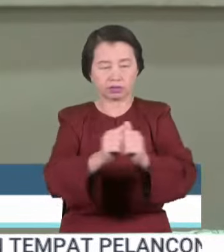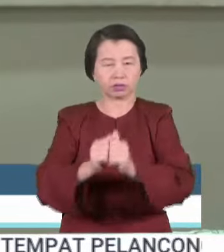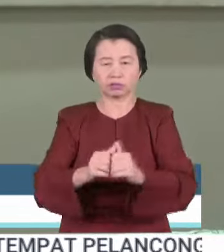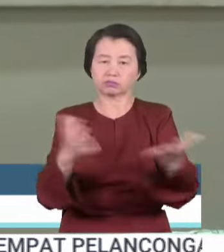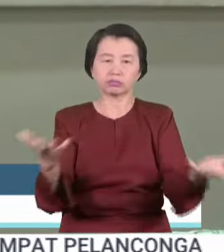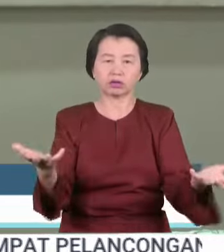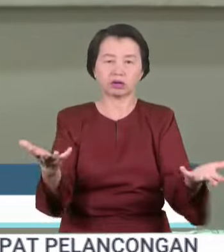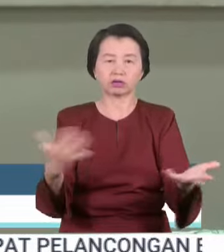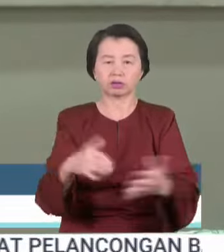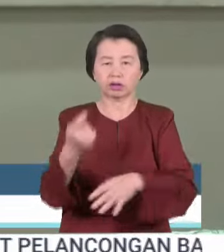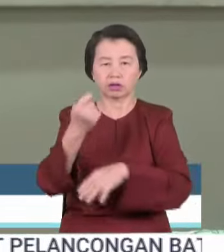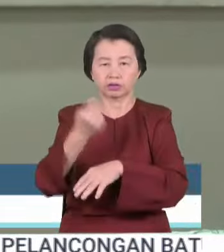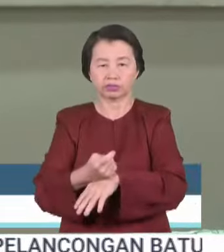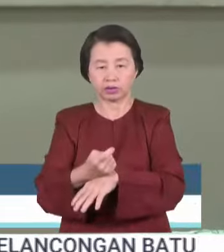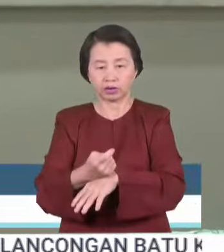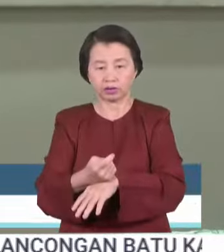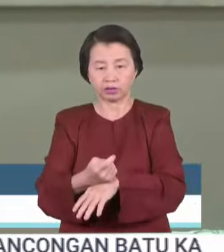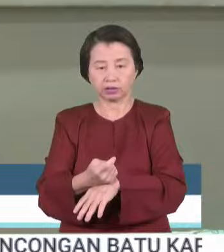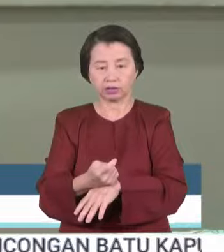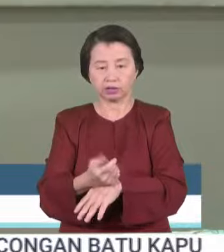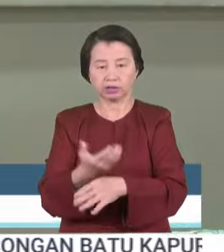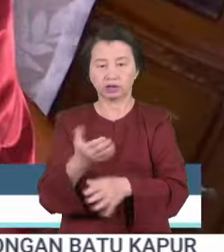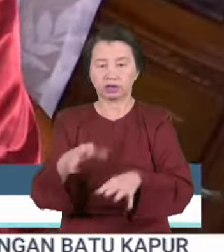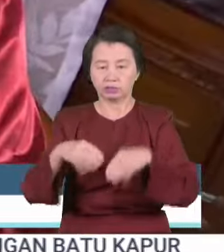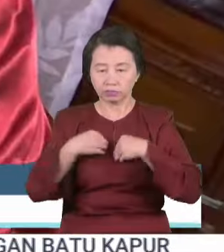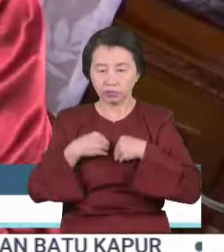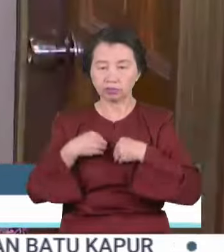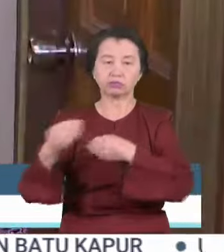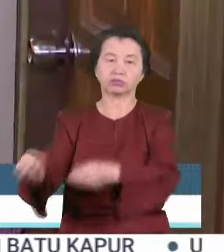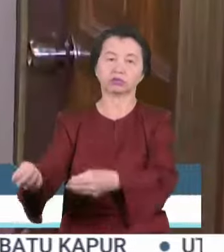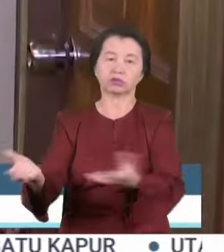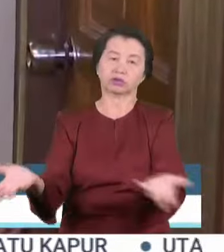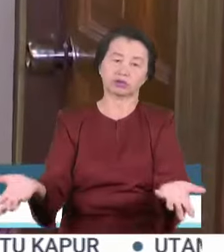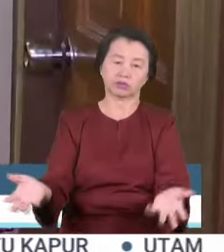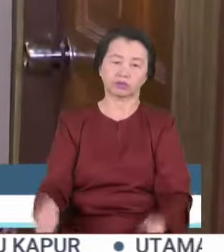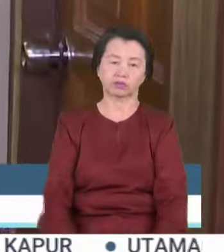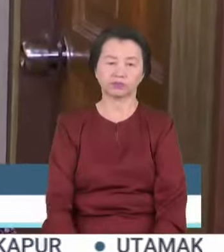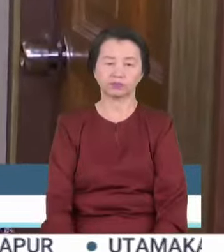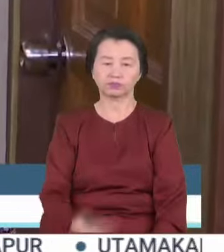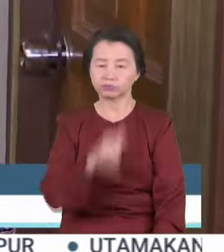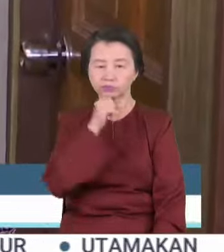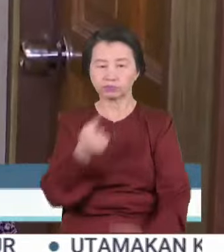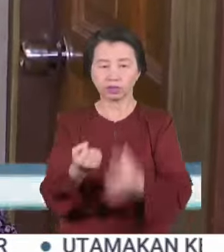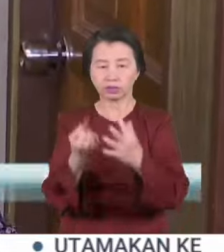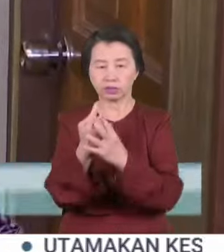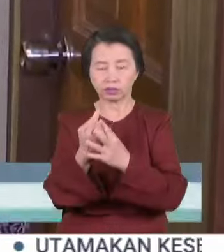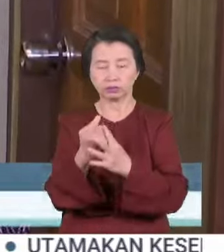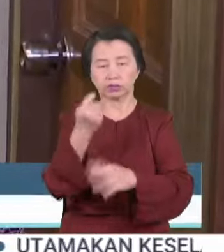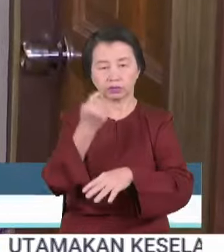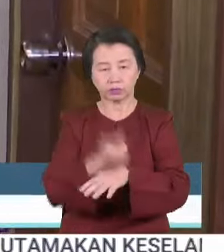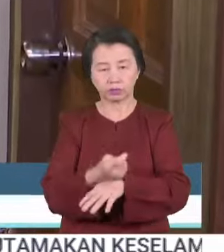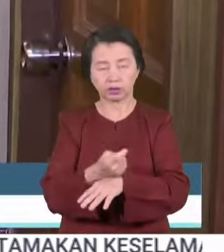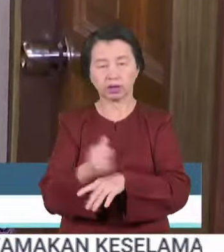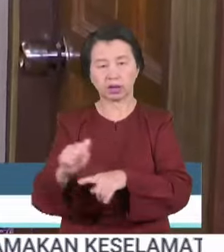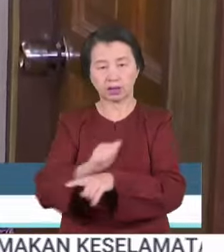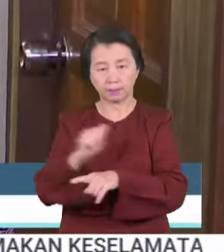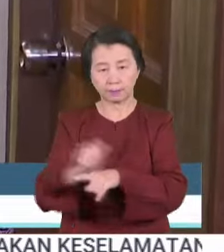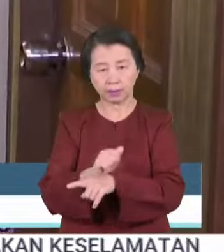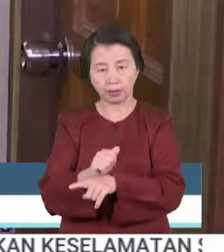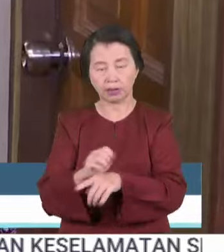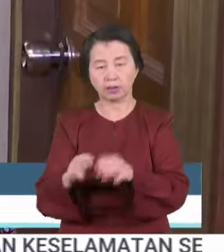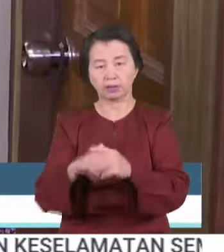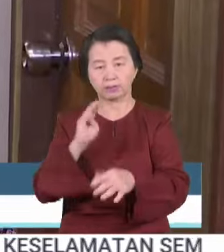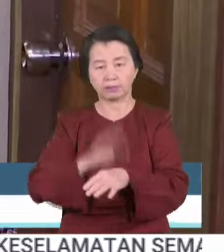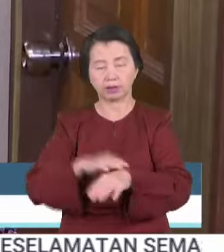dan tradisi memberi menerima. Tidak akan timbul isu tradisi yang diamalkan